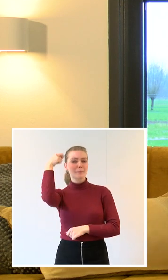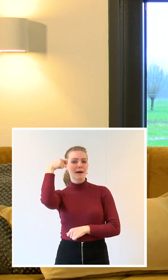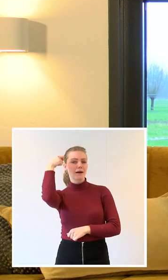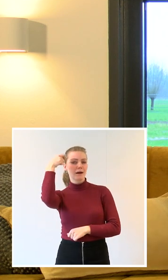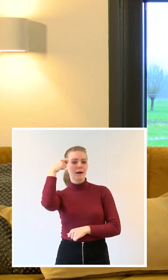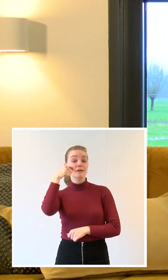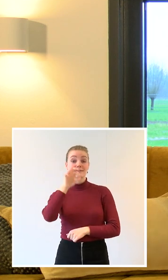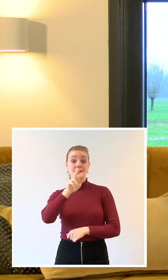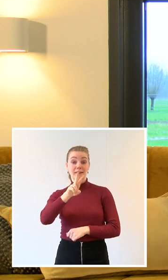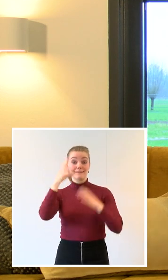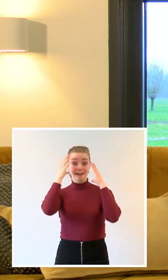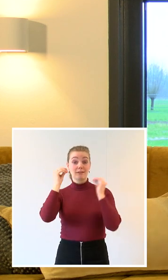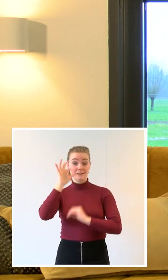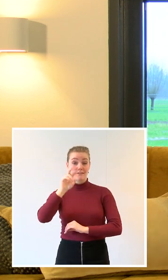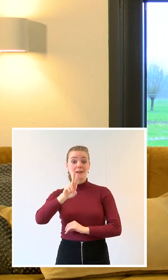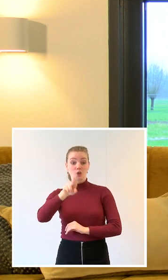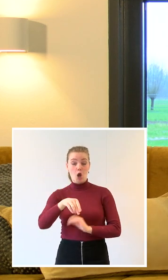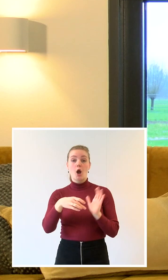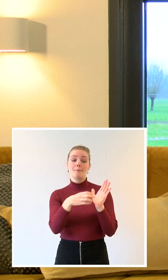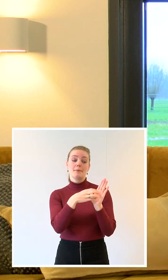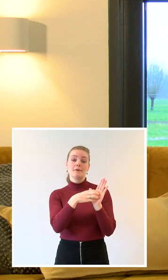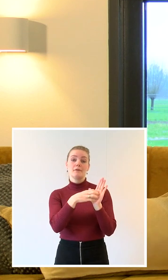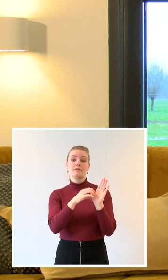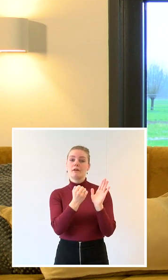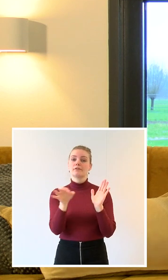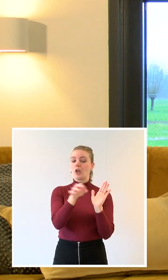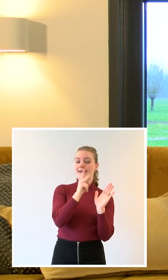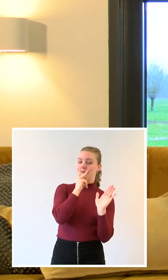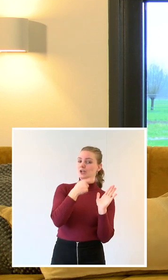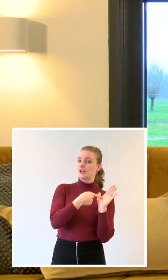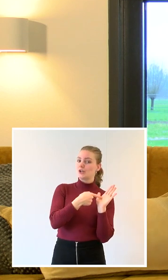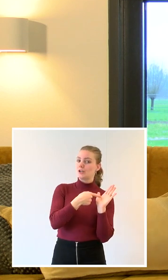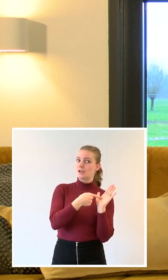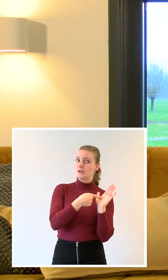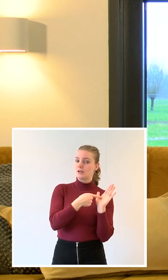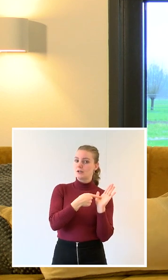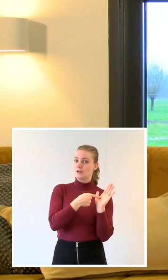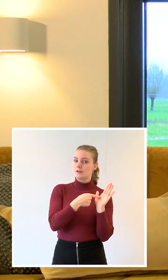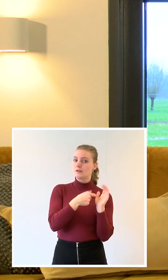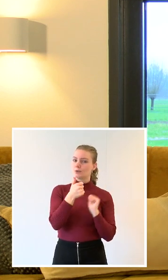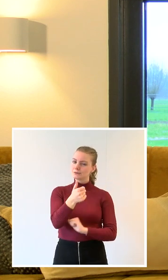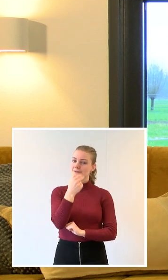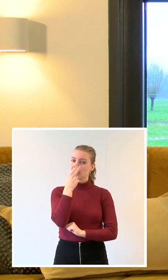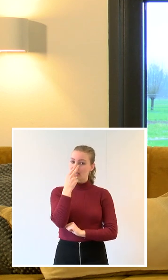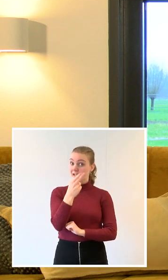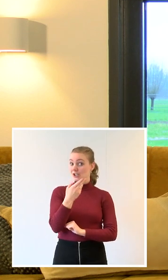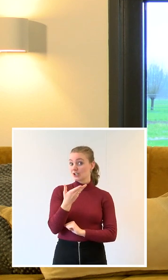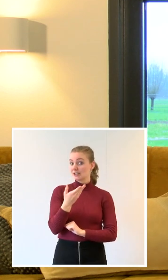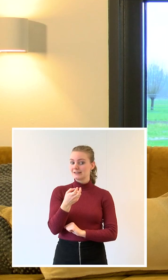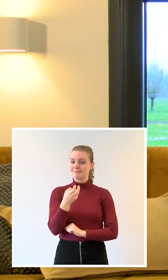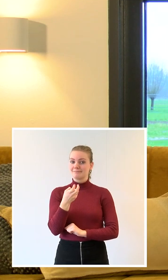wat je kunt terugkijken. En daar wordt goed naar gekeken, met nieuwsgierigheid, soms ook wel met